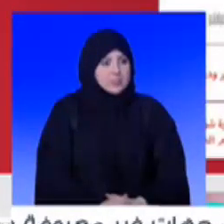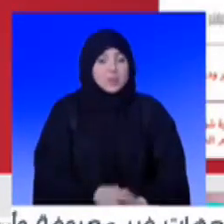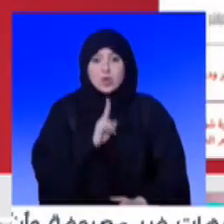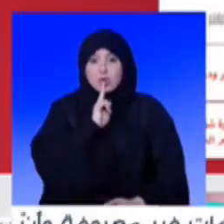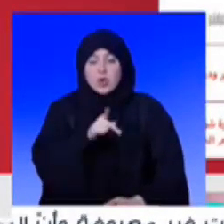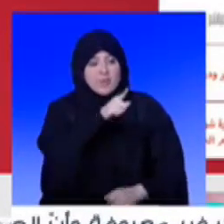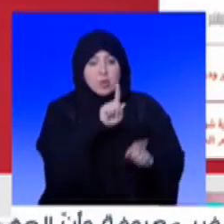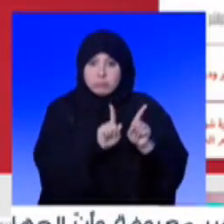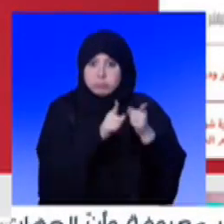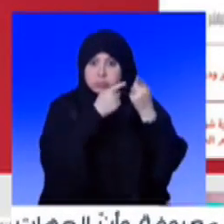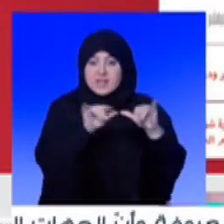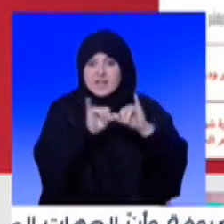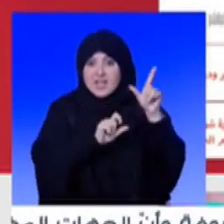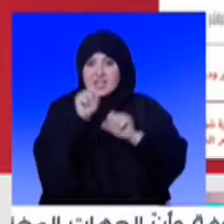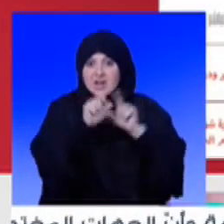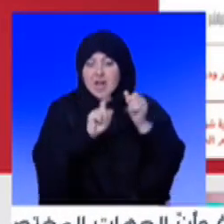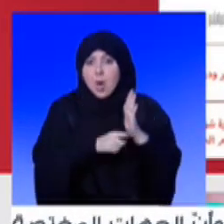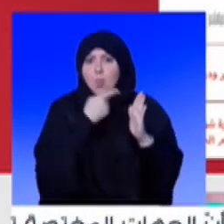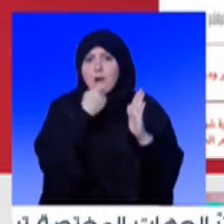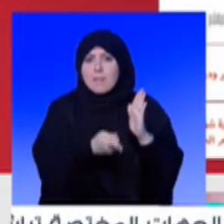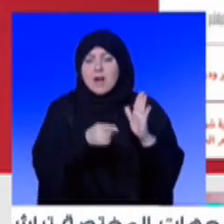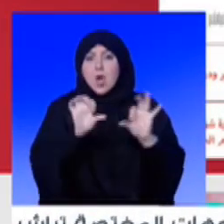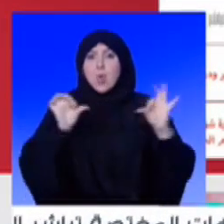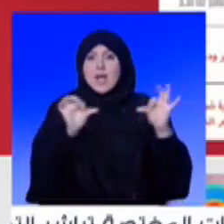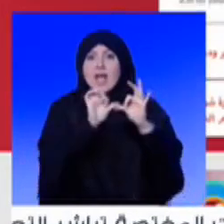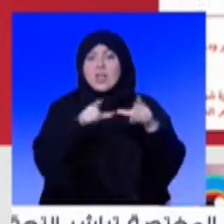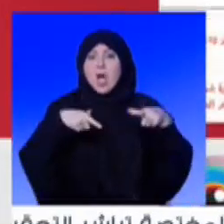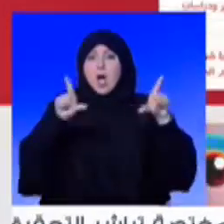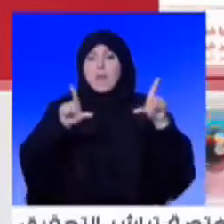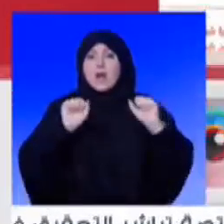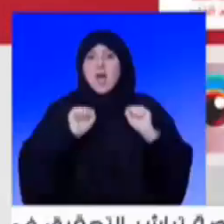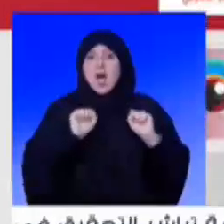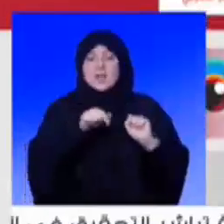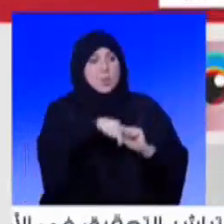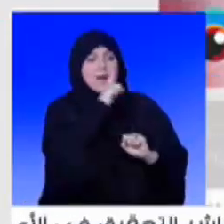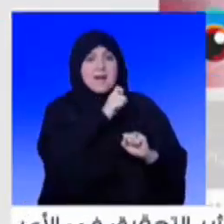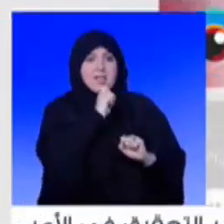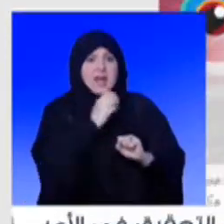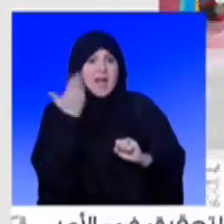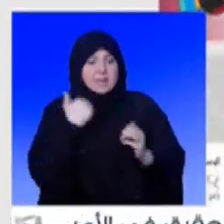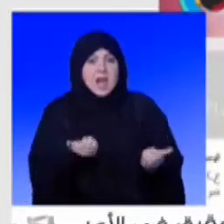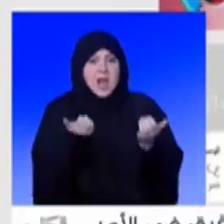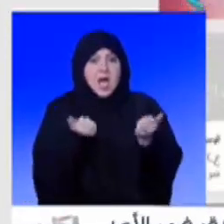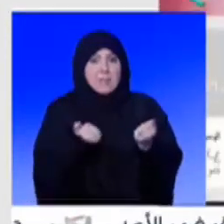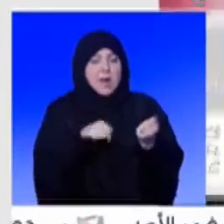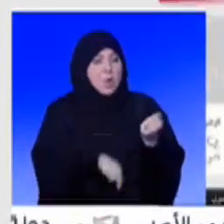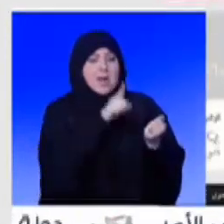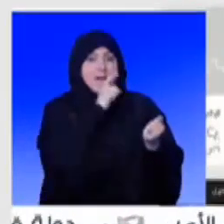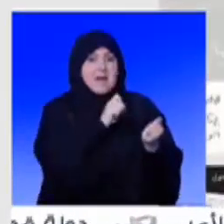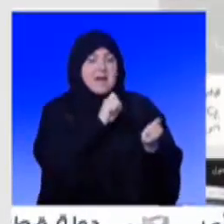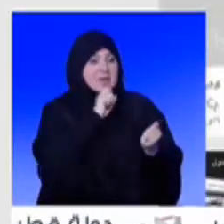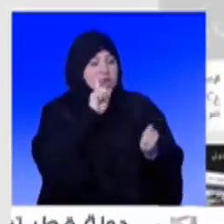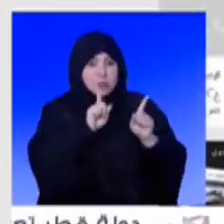في عمليه قرصنه الكترونيه غير مسبوقه لموقع وكاله الانباء القطريه ليله الاربعاء تعرضت دوله قطر الى